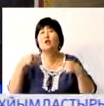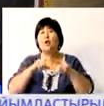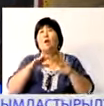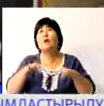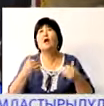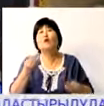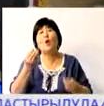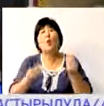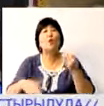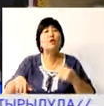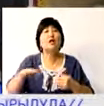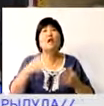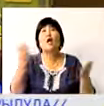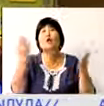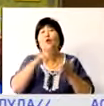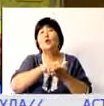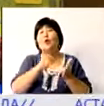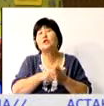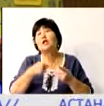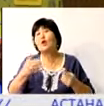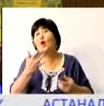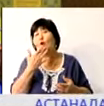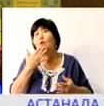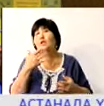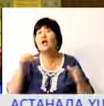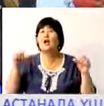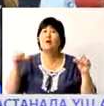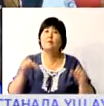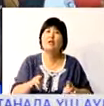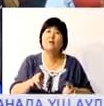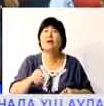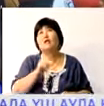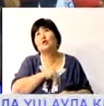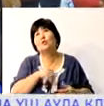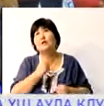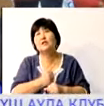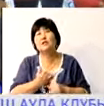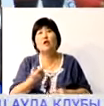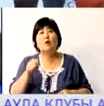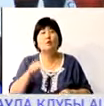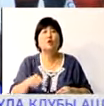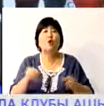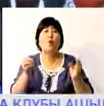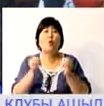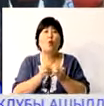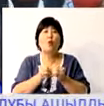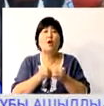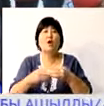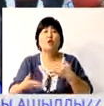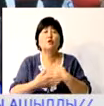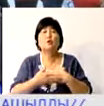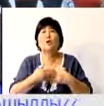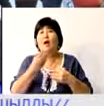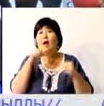арналған ойын алаңдары, кинозалдар мен түрлі ұлттық мейрамханалар жұмыс істейді. Бұл жерде 10-ға жуық асханалық желілер